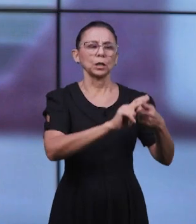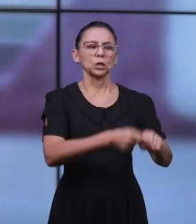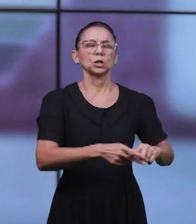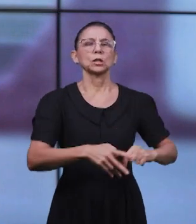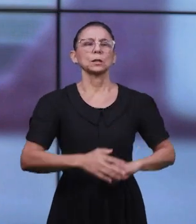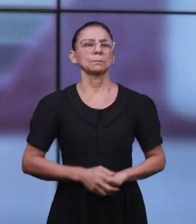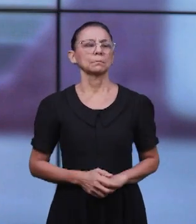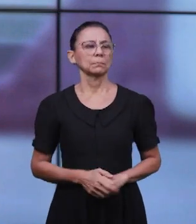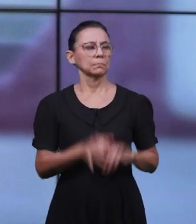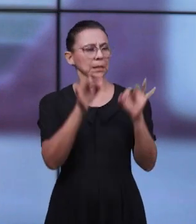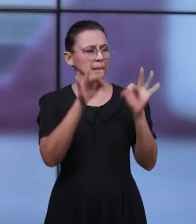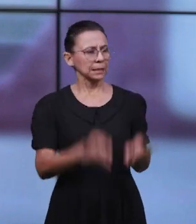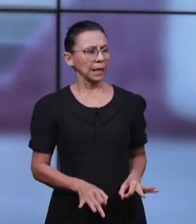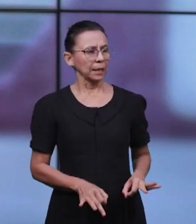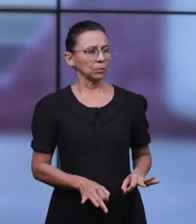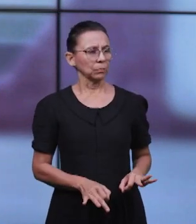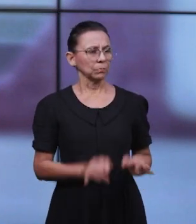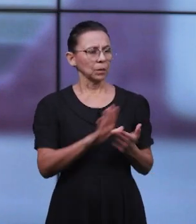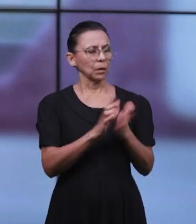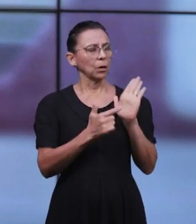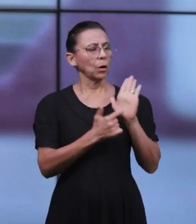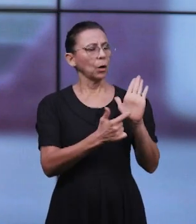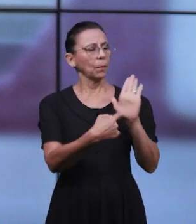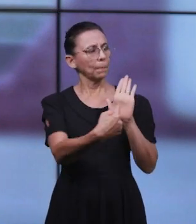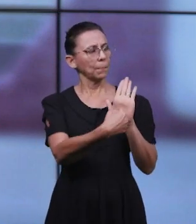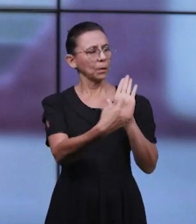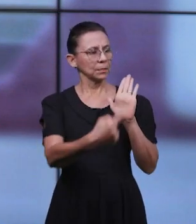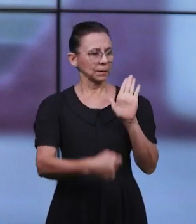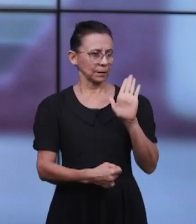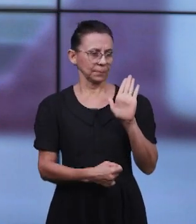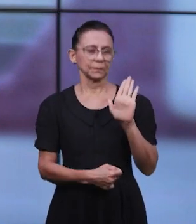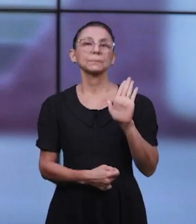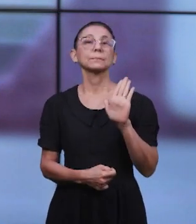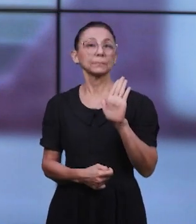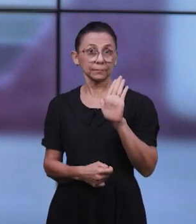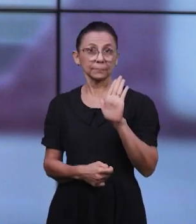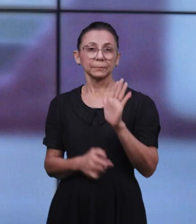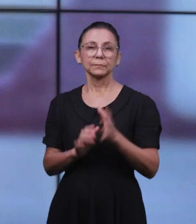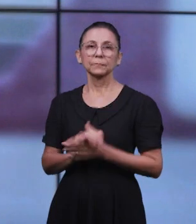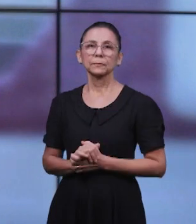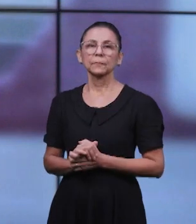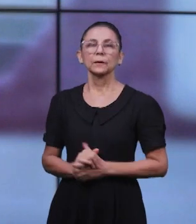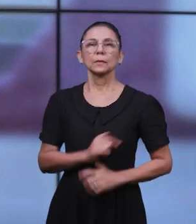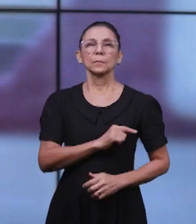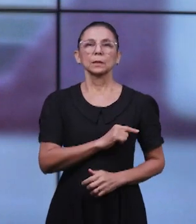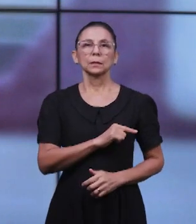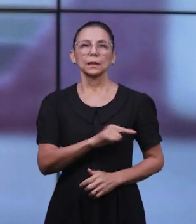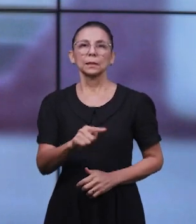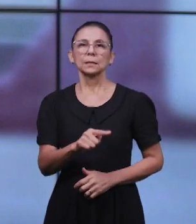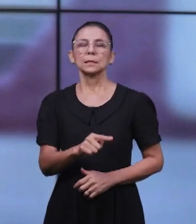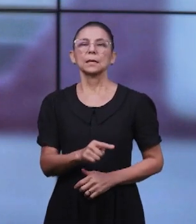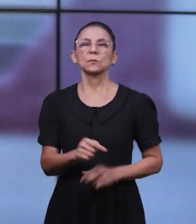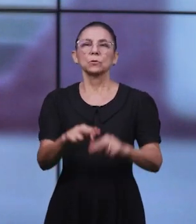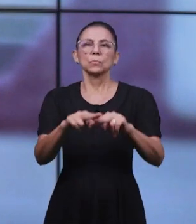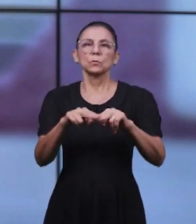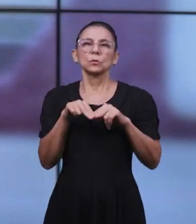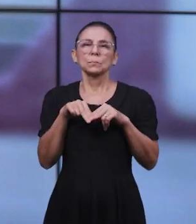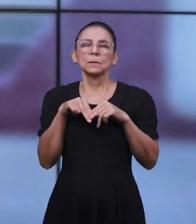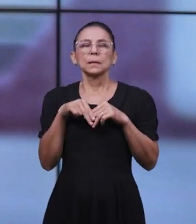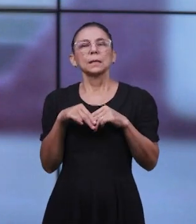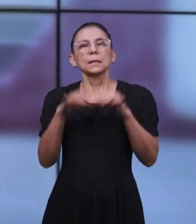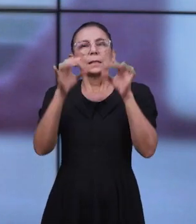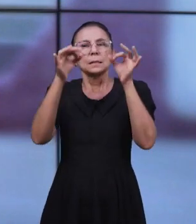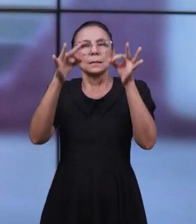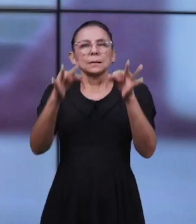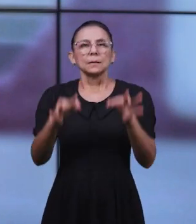pour exhorter et instruire en justice, afin que l'homme de Dieu soit parfait et parfaitement instruit pour